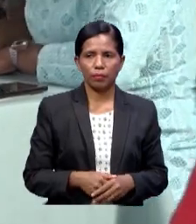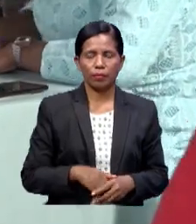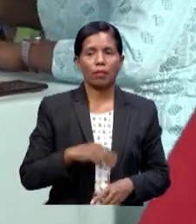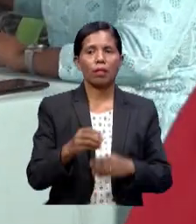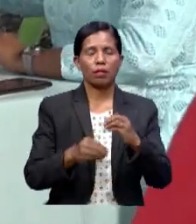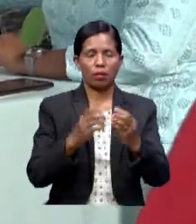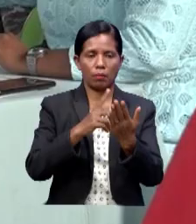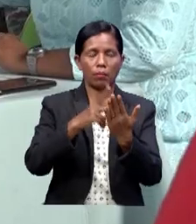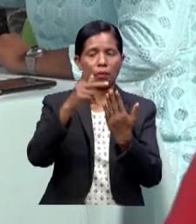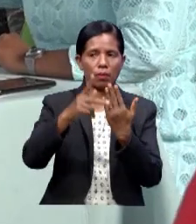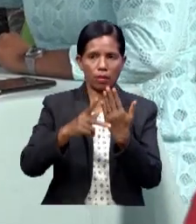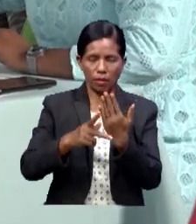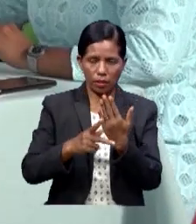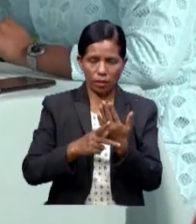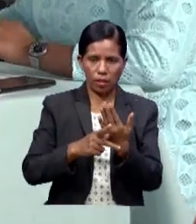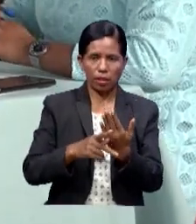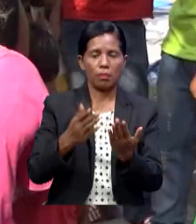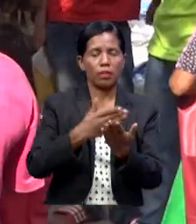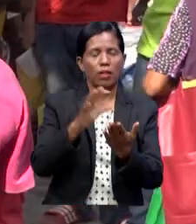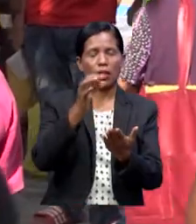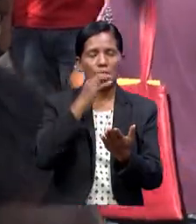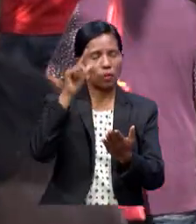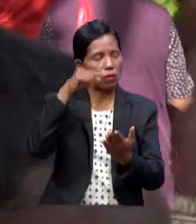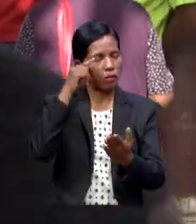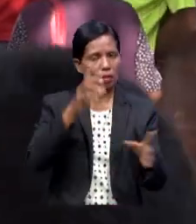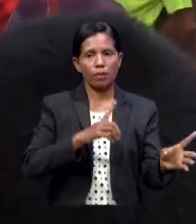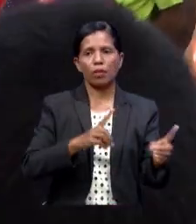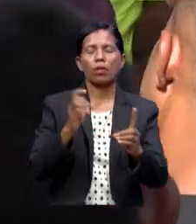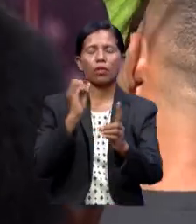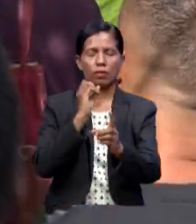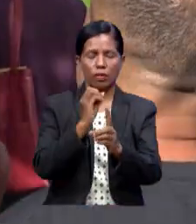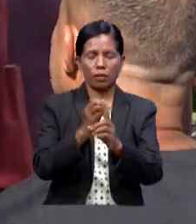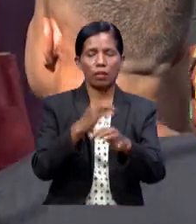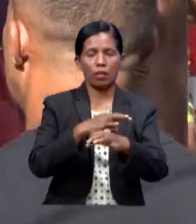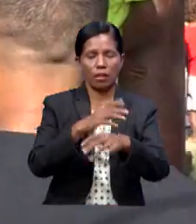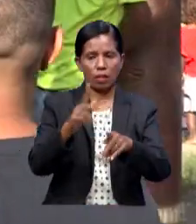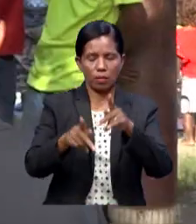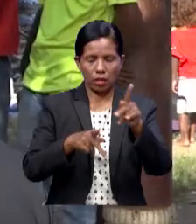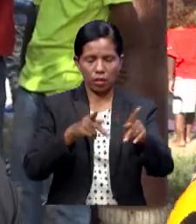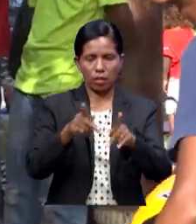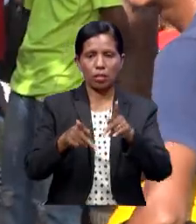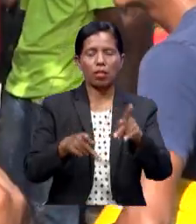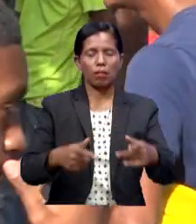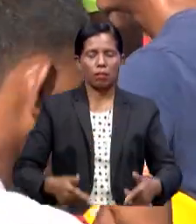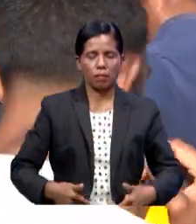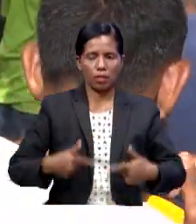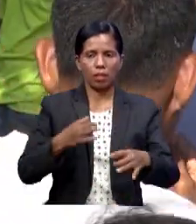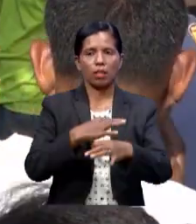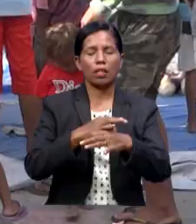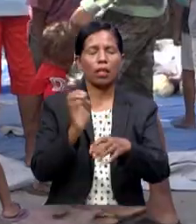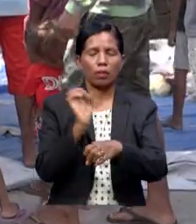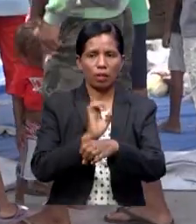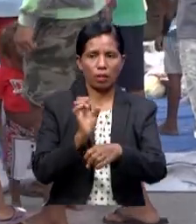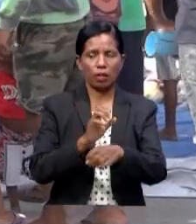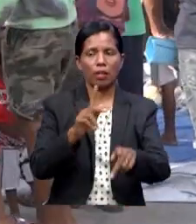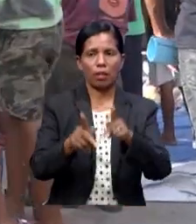Relaciona o programa cesta básica que o governo implementa, o objetivo é atuhadia o povo nimores, que recupera a economia fase da rua que